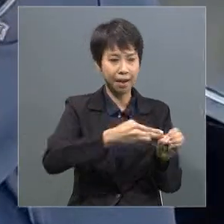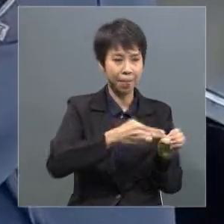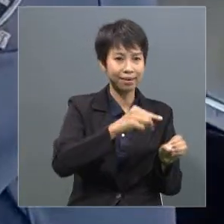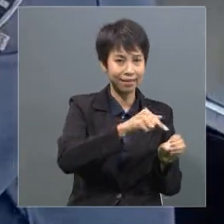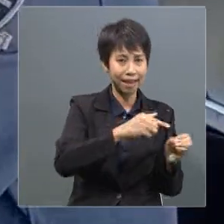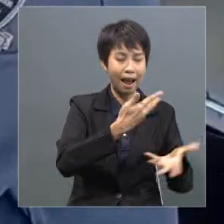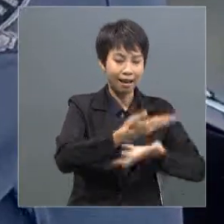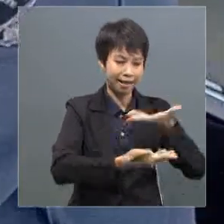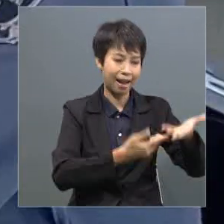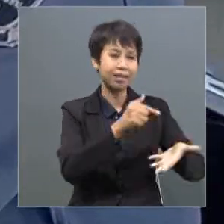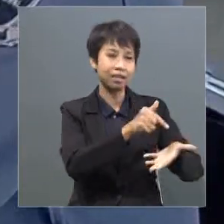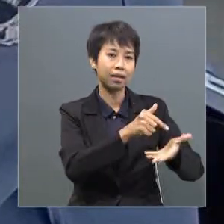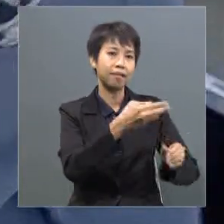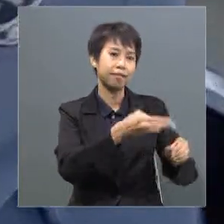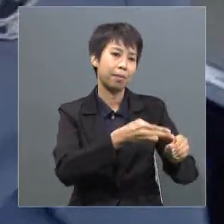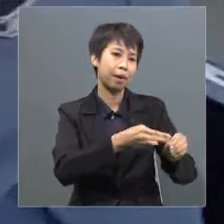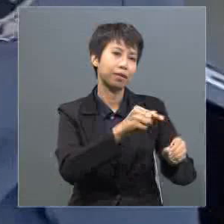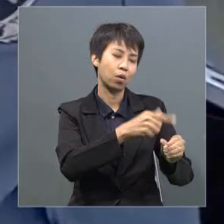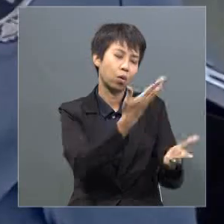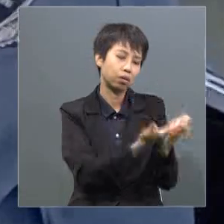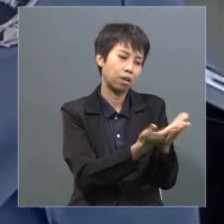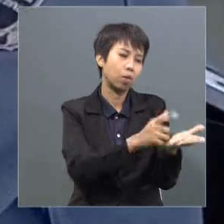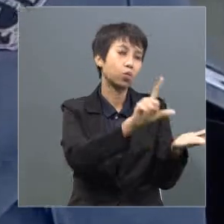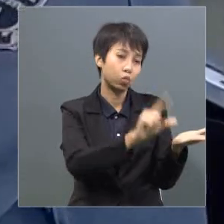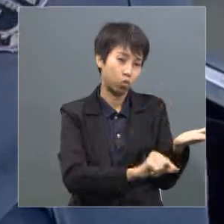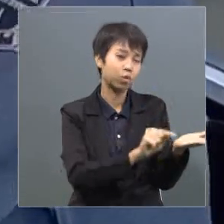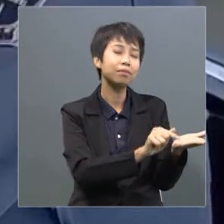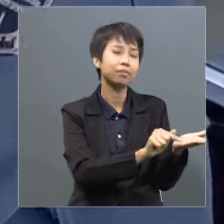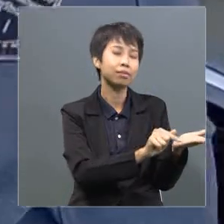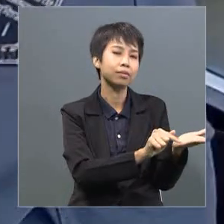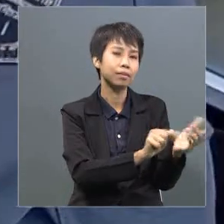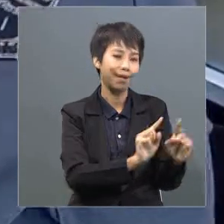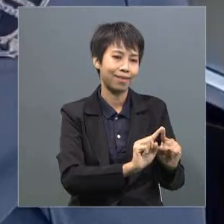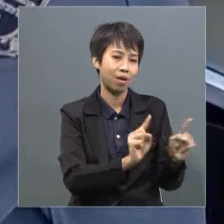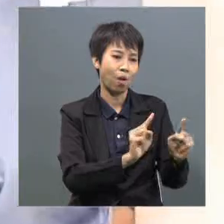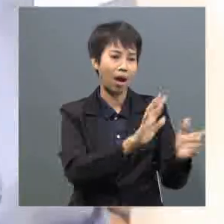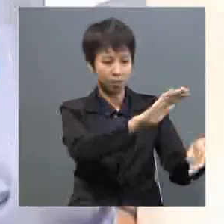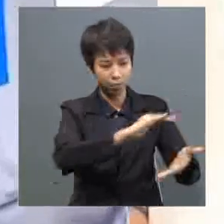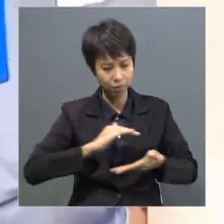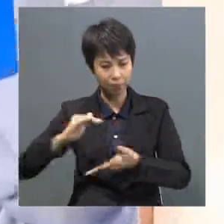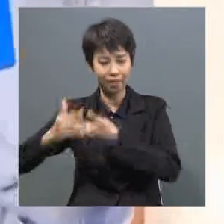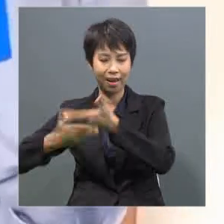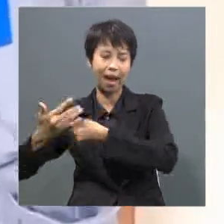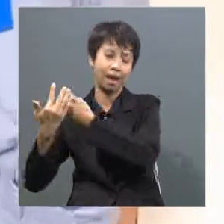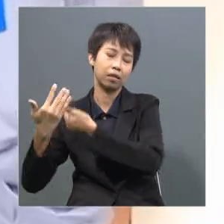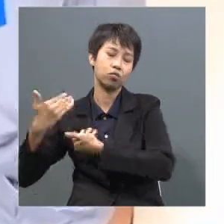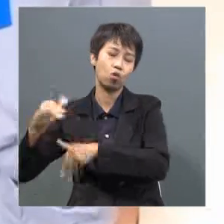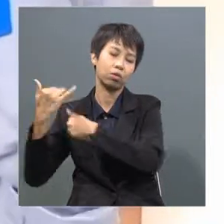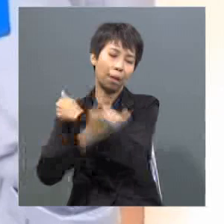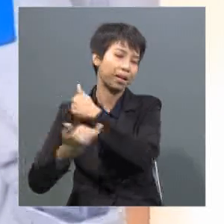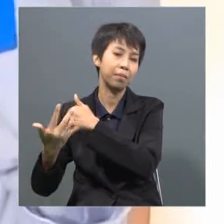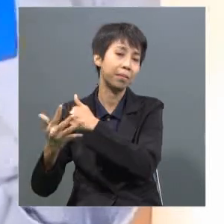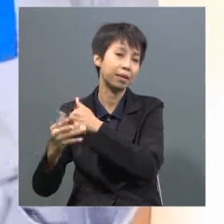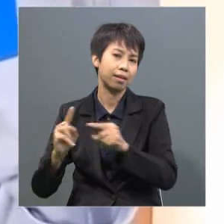ให้กับโกฟุกกับพวกเนี่ยเป็นราคาที่ถูกกว่าราคาท้องตลาดแต่ที่สำคัญก็คือว่าโกฟุกกับพวก